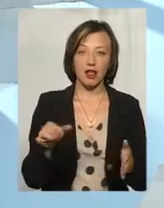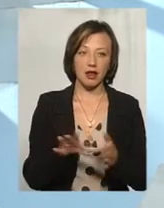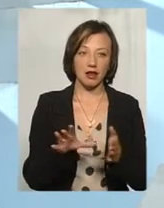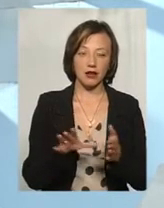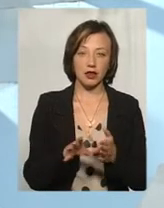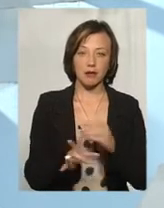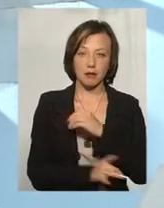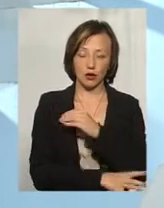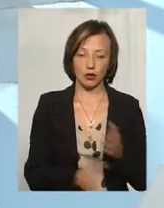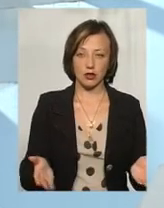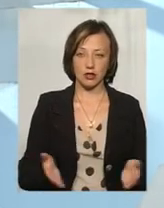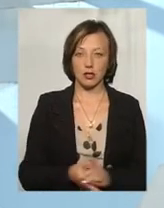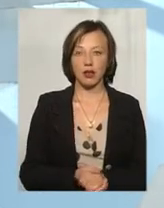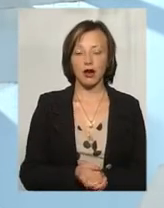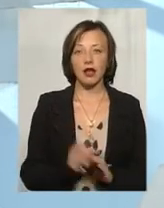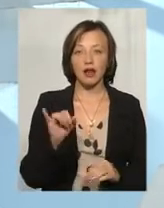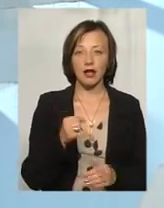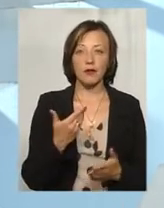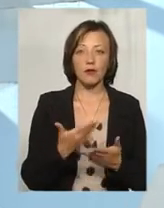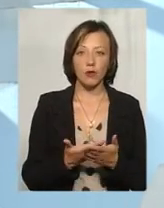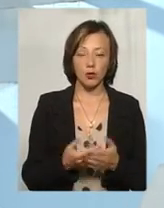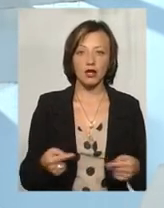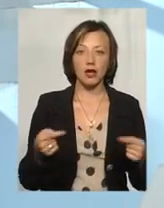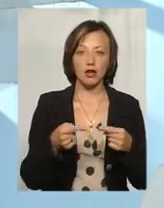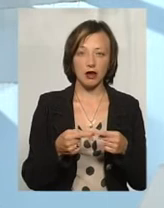енергетичної бідності. І от якраз